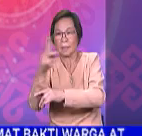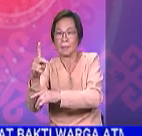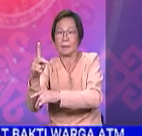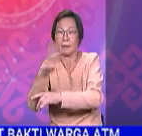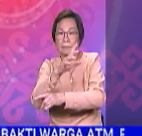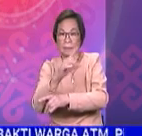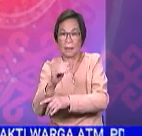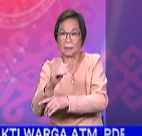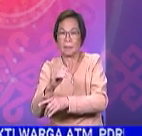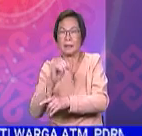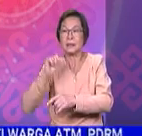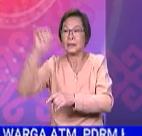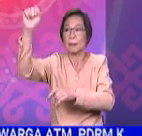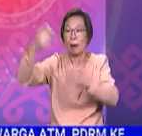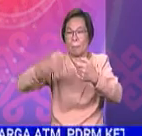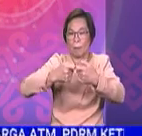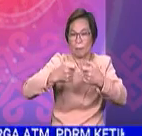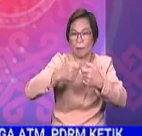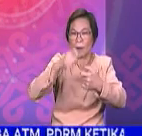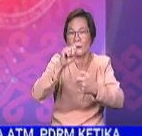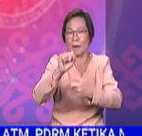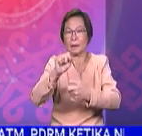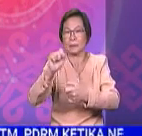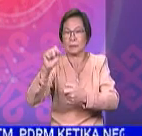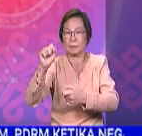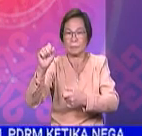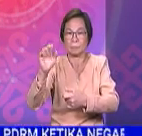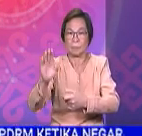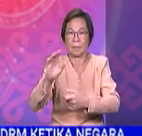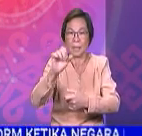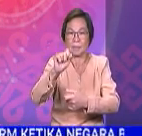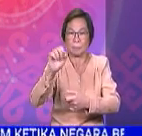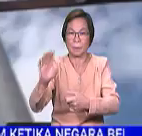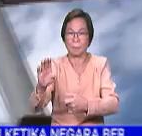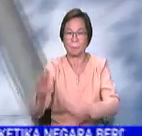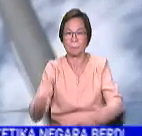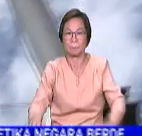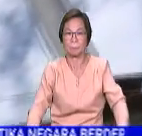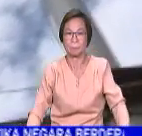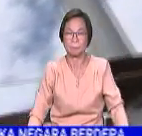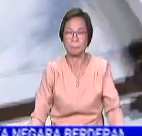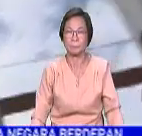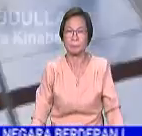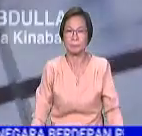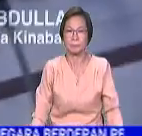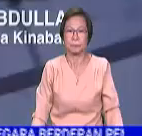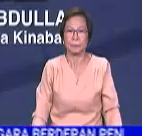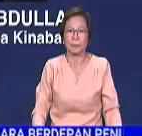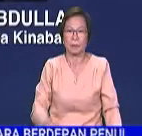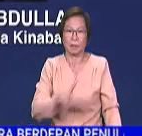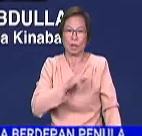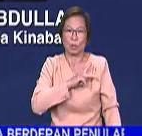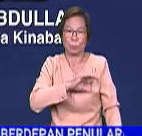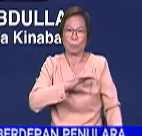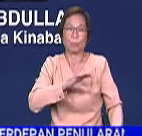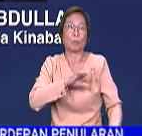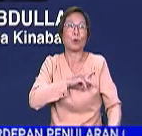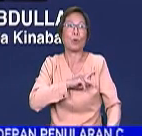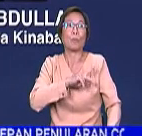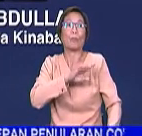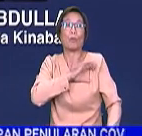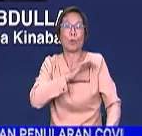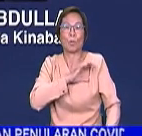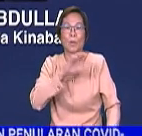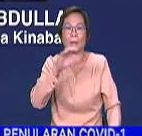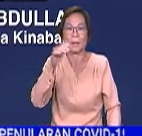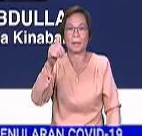Kinabalu dan sampai LX sedih sedang berhaji kyb Hai ketua polis daerah Kota